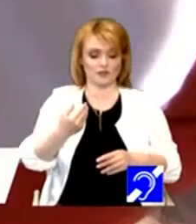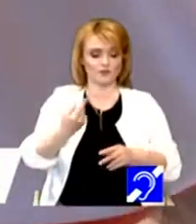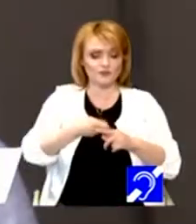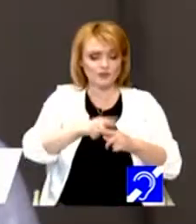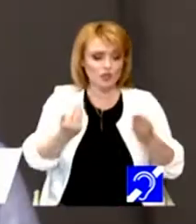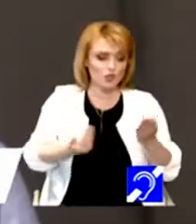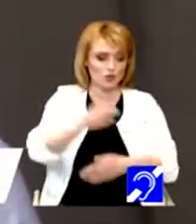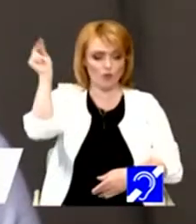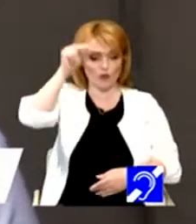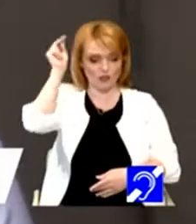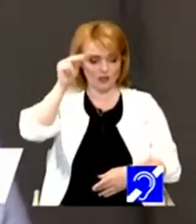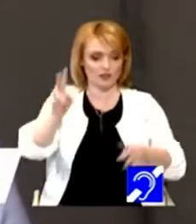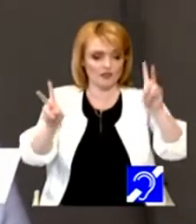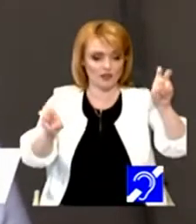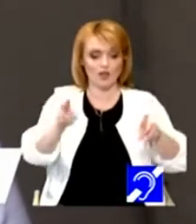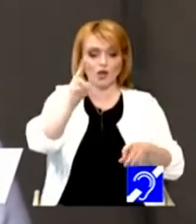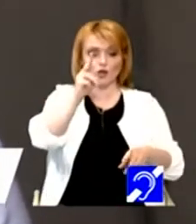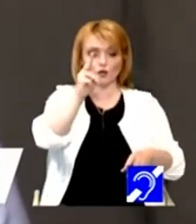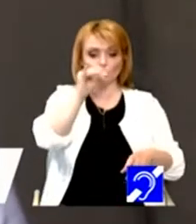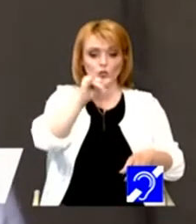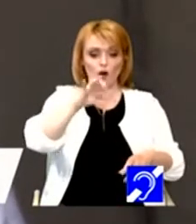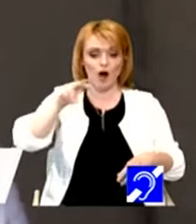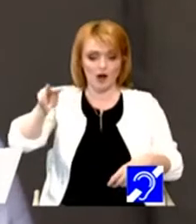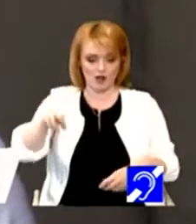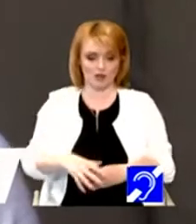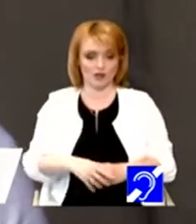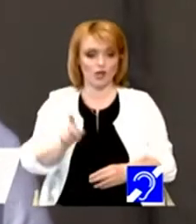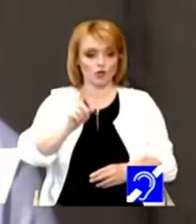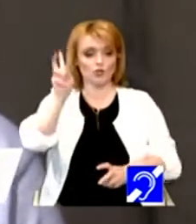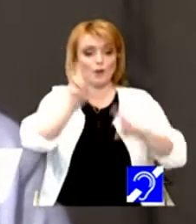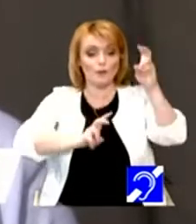învățământ dual este că întreprinderile își educă